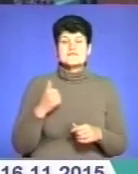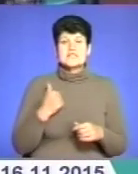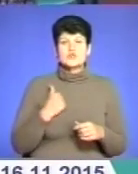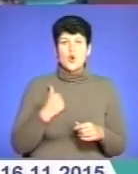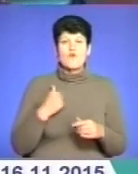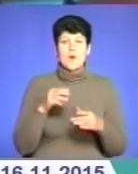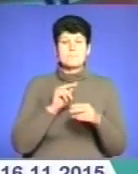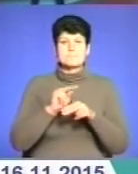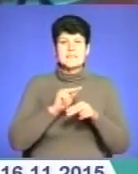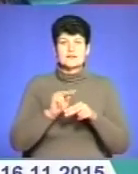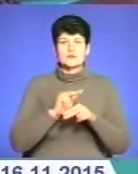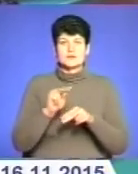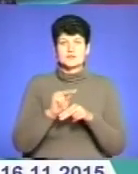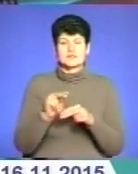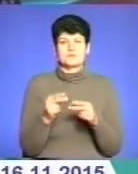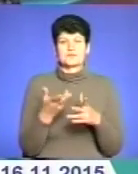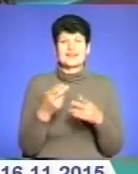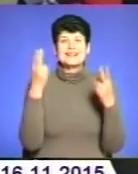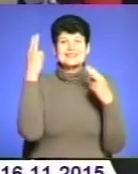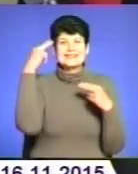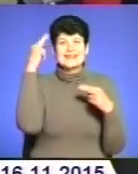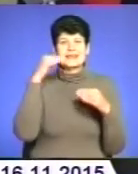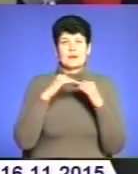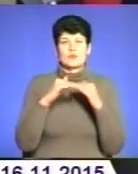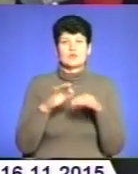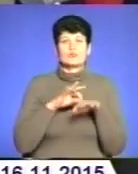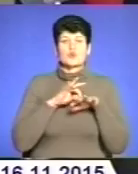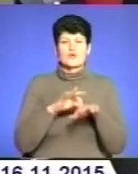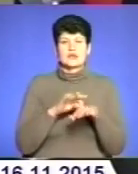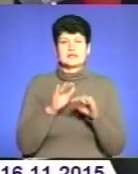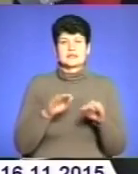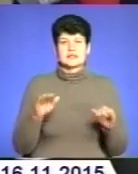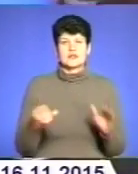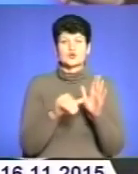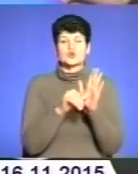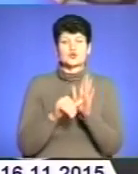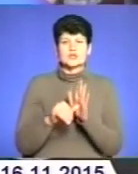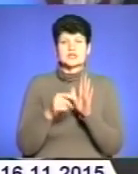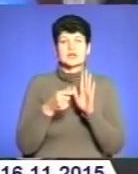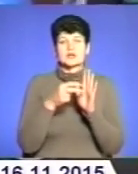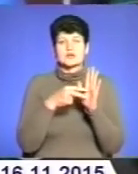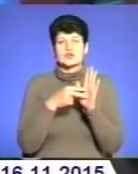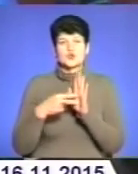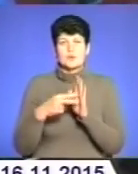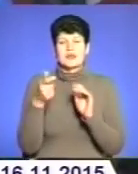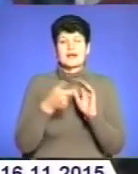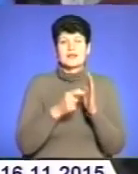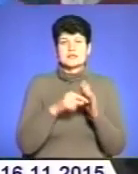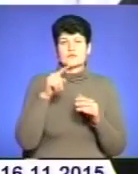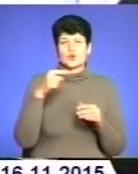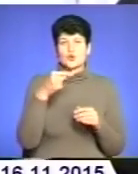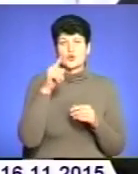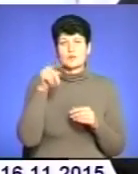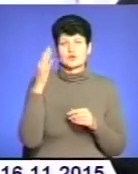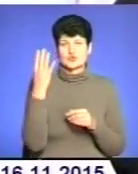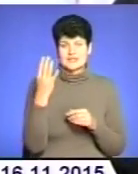Військово-патріотичний вишкіл в рамках освітнього проекту «Дике поле» провели волонтери для учнів 6-7 класів у Тернопільській школі номер 4. Тут